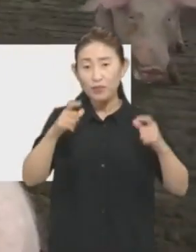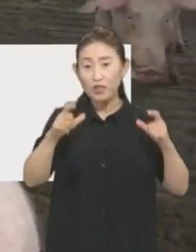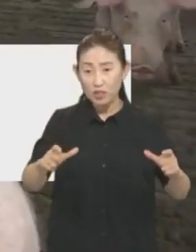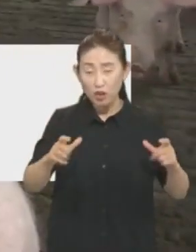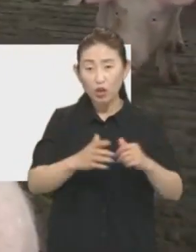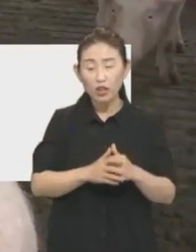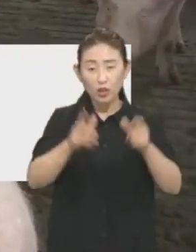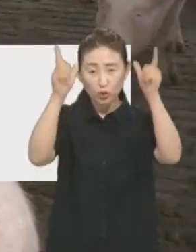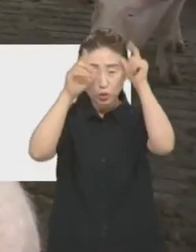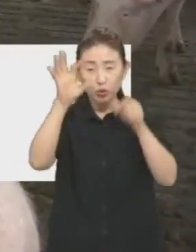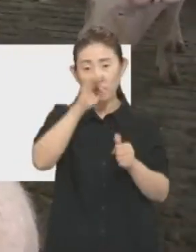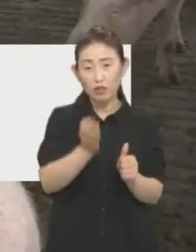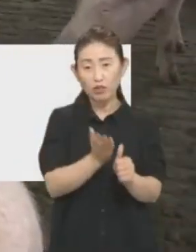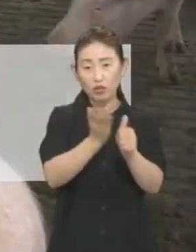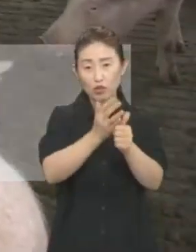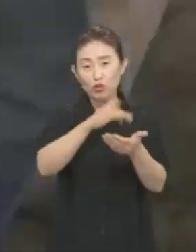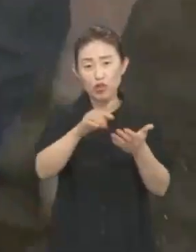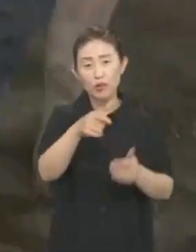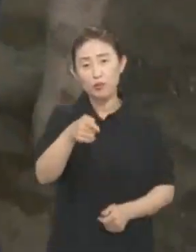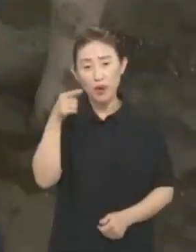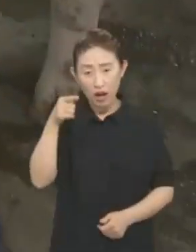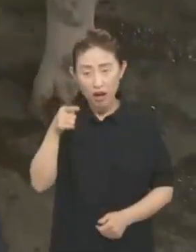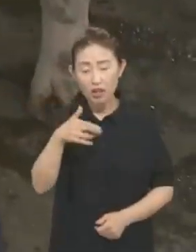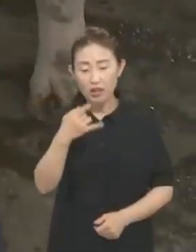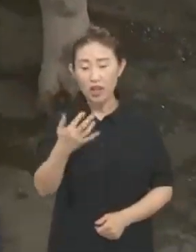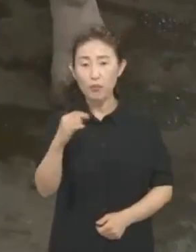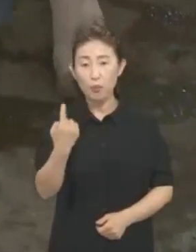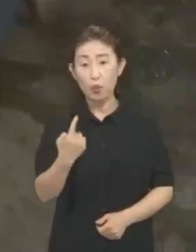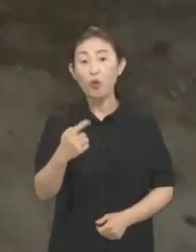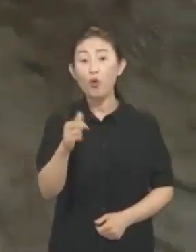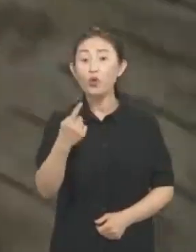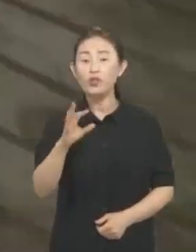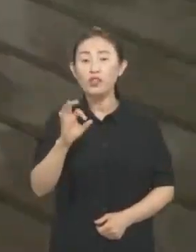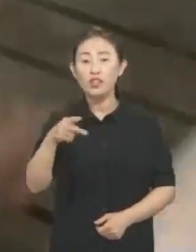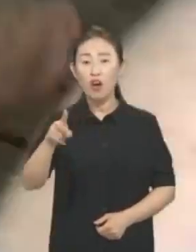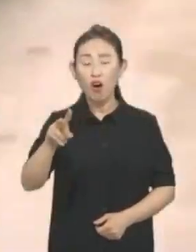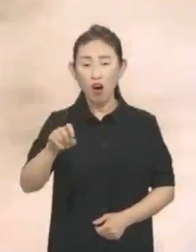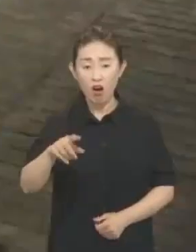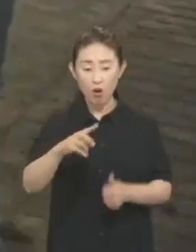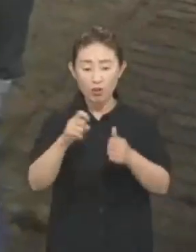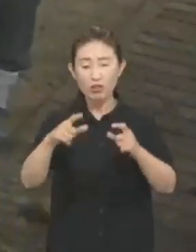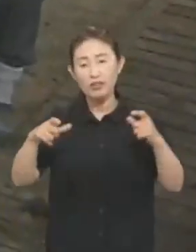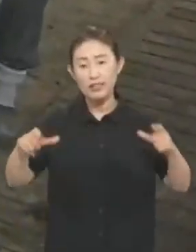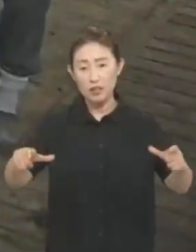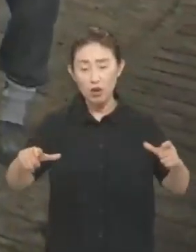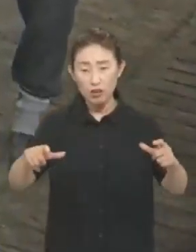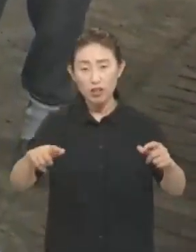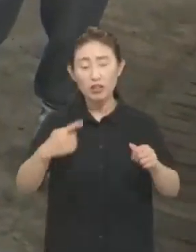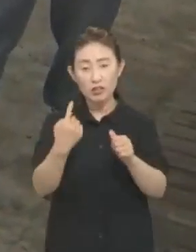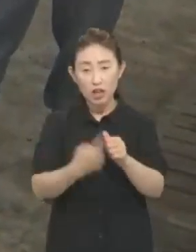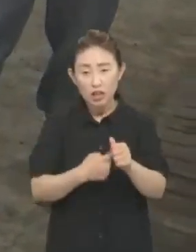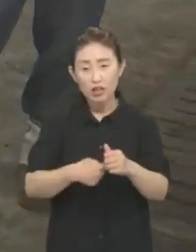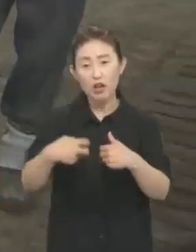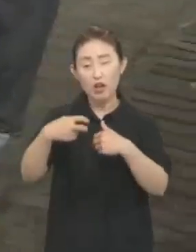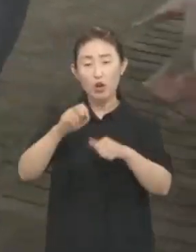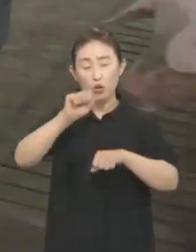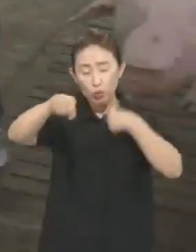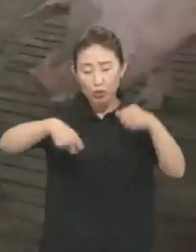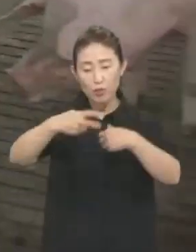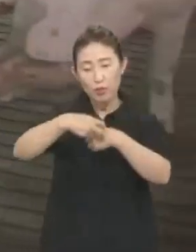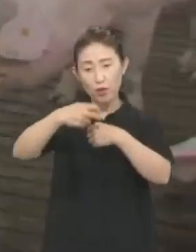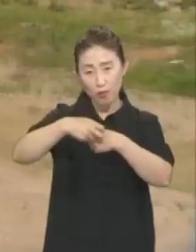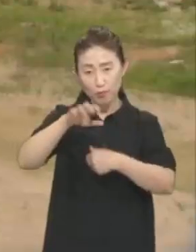산업동물 사육두수가 전국에서 가장 많고 내포가 속한 홍성은 축산의 백화에서 산업동물 의료원의